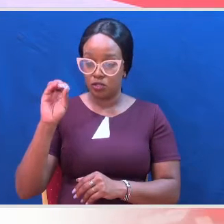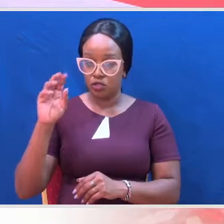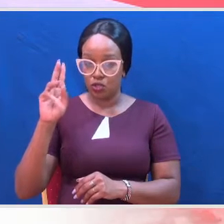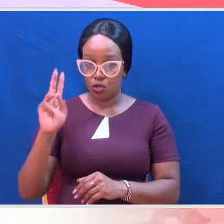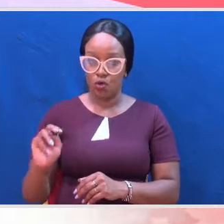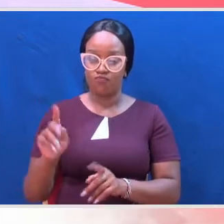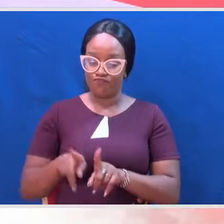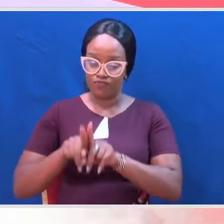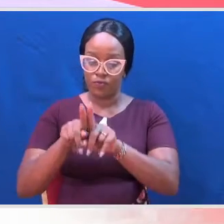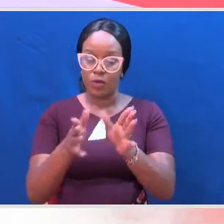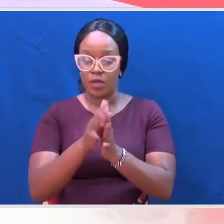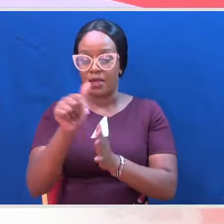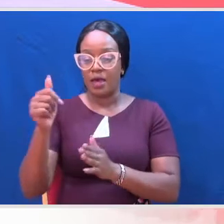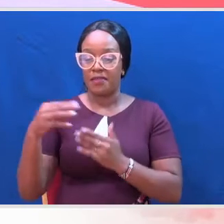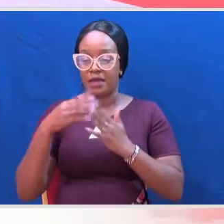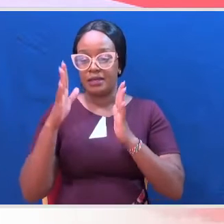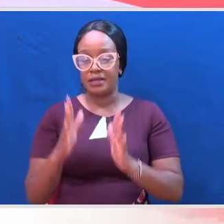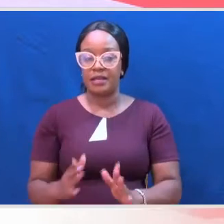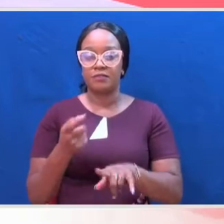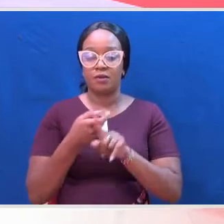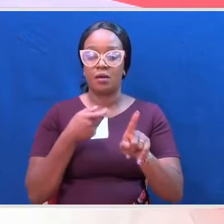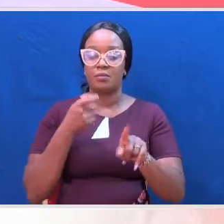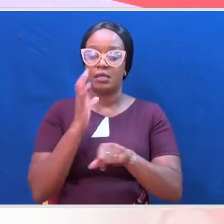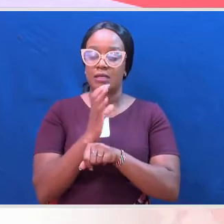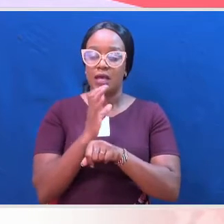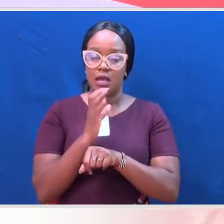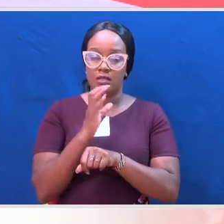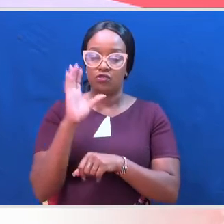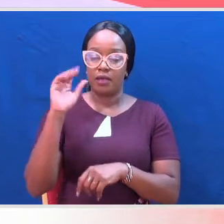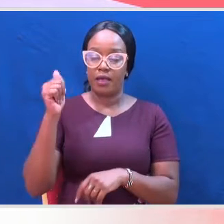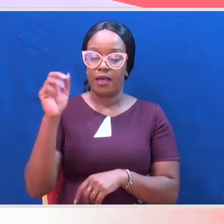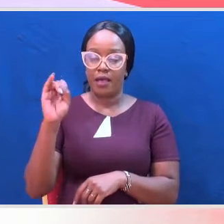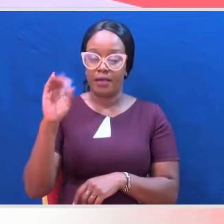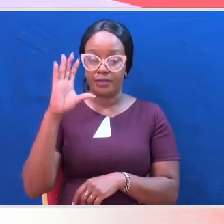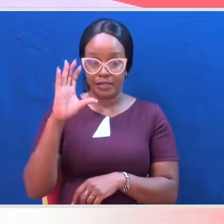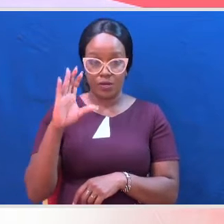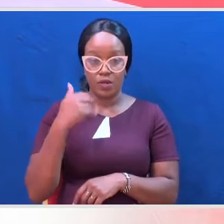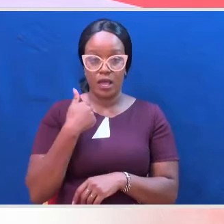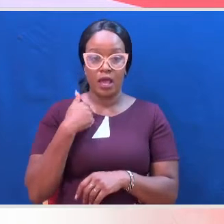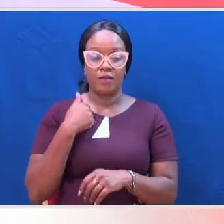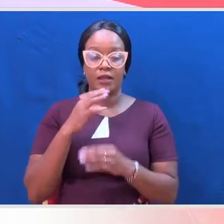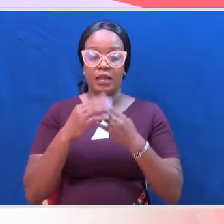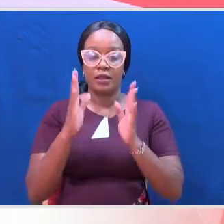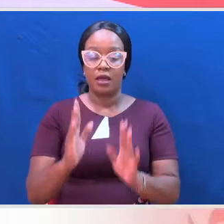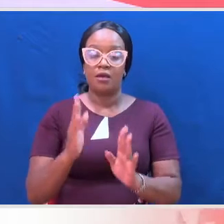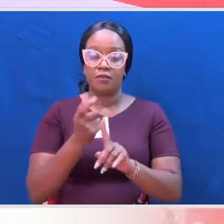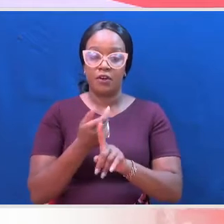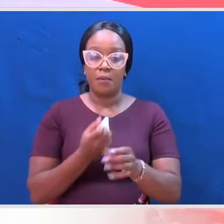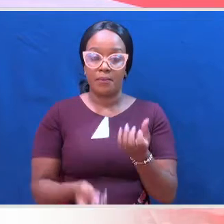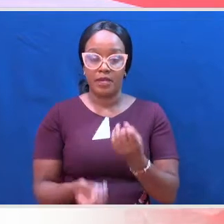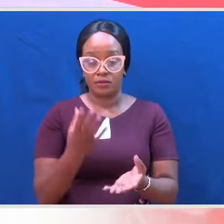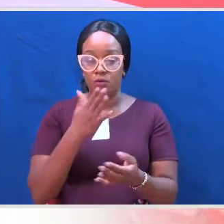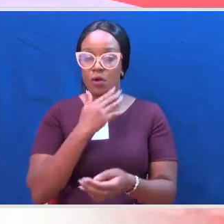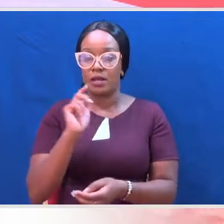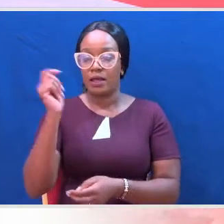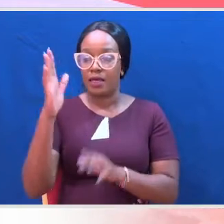katika kanisa la AIC Kabartonjo. Gavana, naibu gavana kaunti ya Baringo Jacob Chepkwonyi amewataka Wakenya kuheshimiana